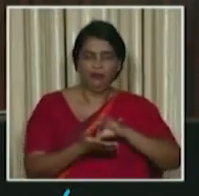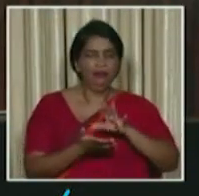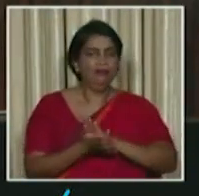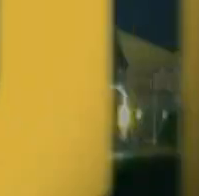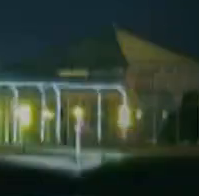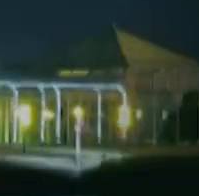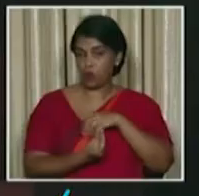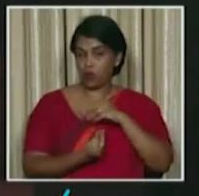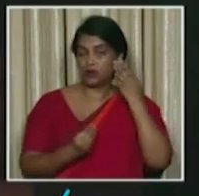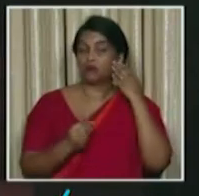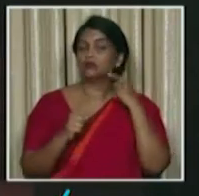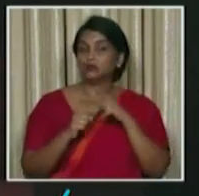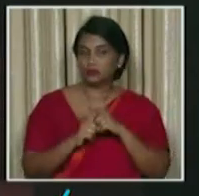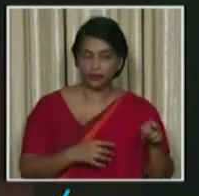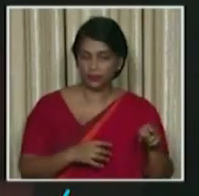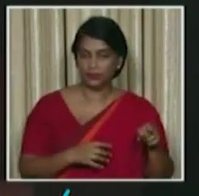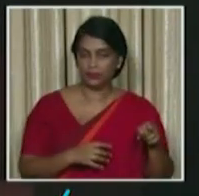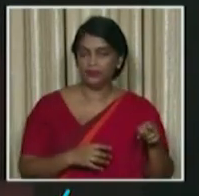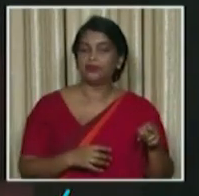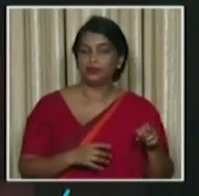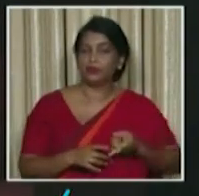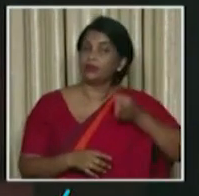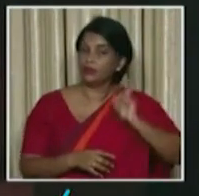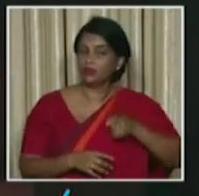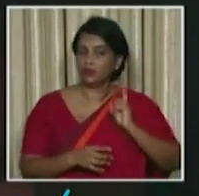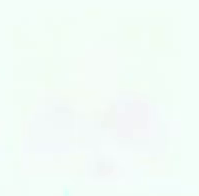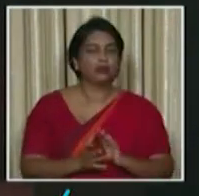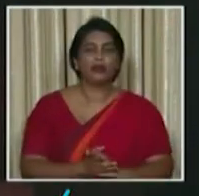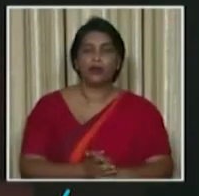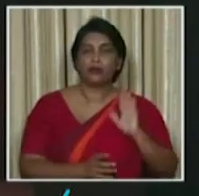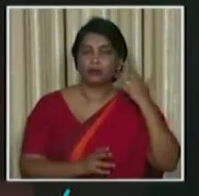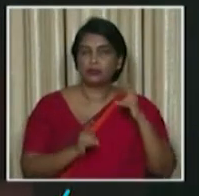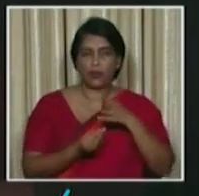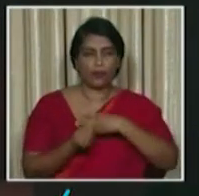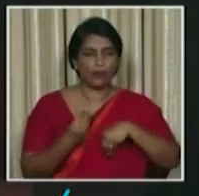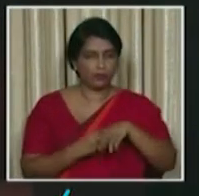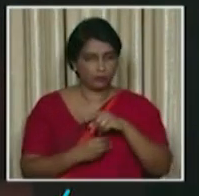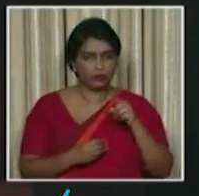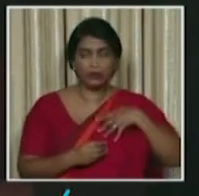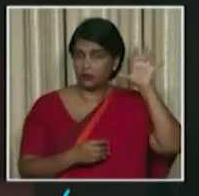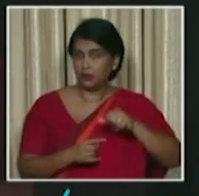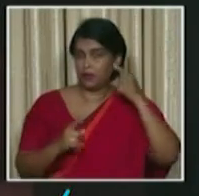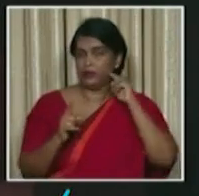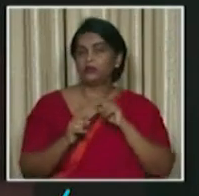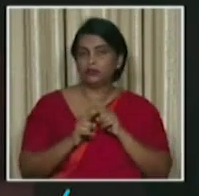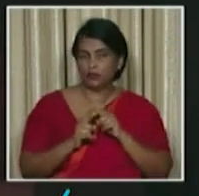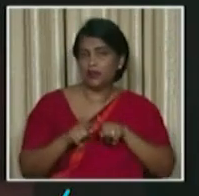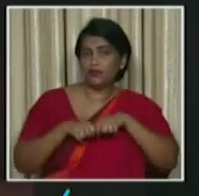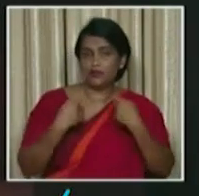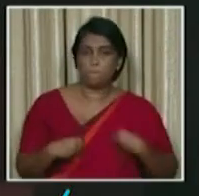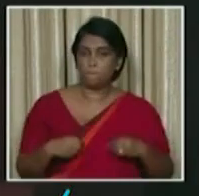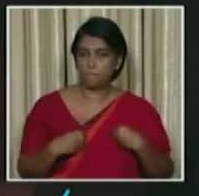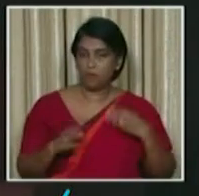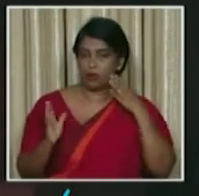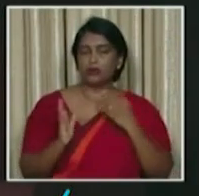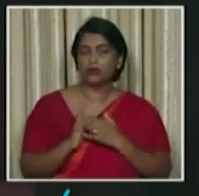දෙනුම් දී ඇත්තේ. විගණන වාර්තාව නිර්දේශ ගණනාවක් ඉදිරිපත් කරලා තිබෙනවා මේ අසූචි පෝර ගෙන්වීම පිළිබඳව සහ වැය කරපු මුදල